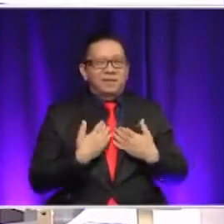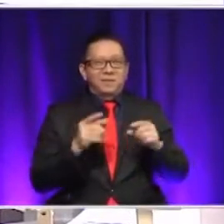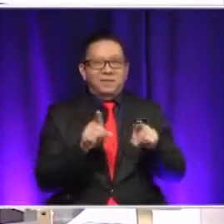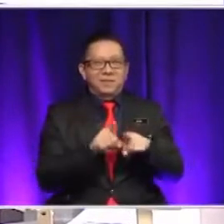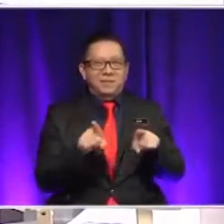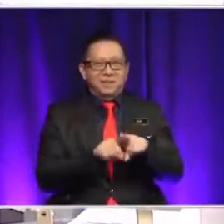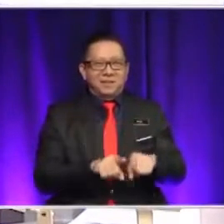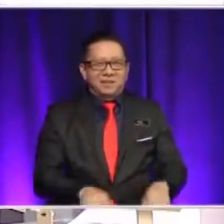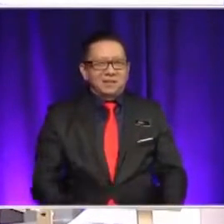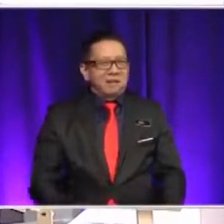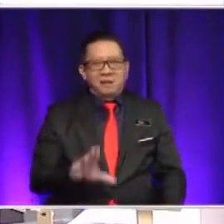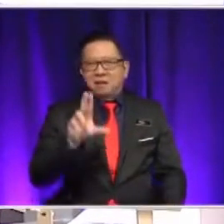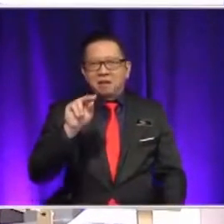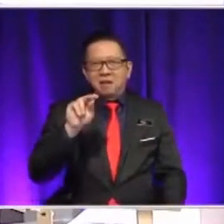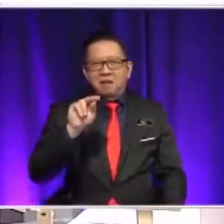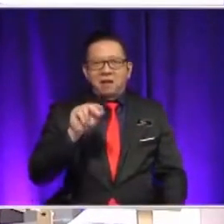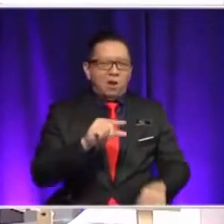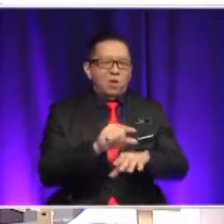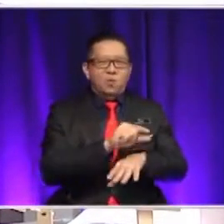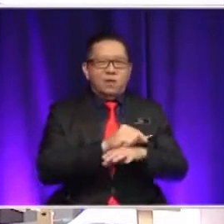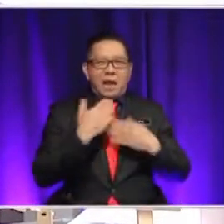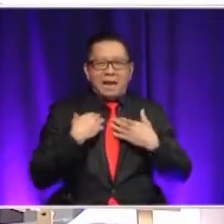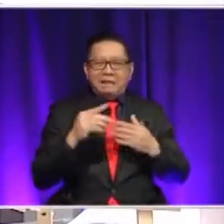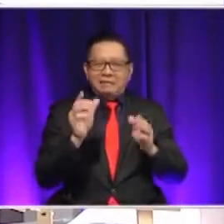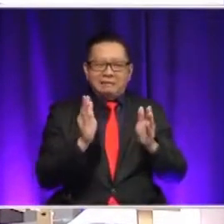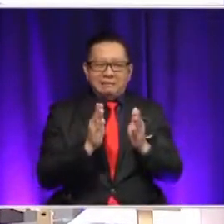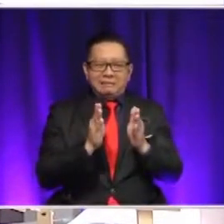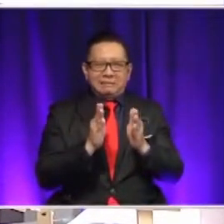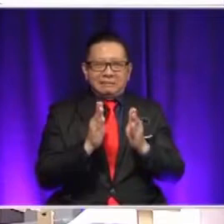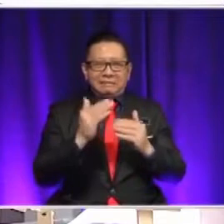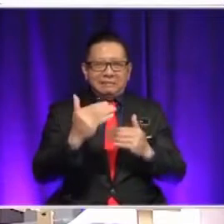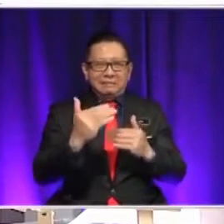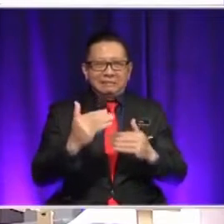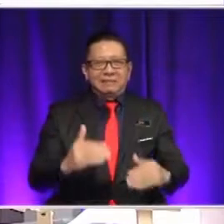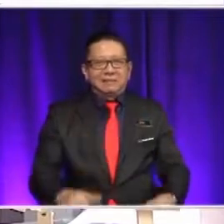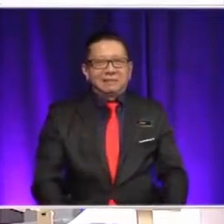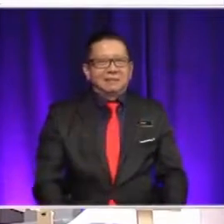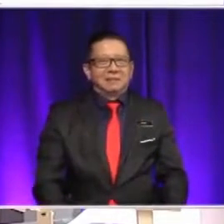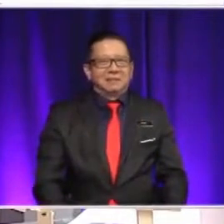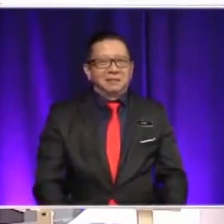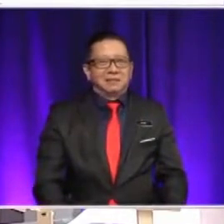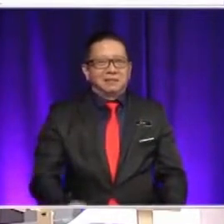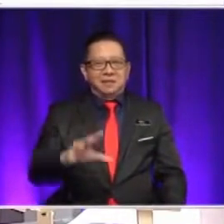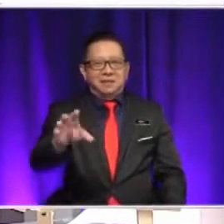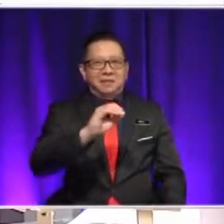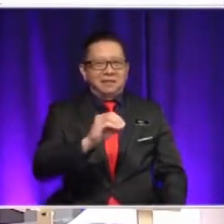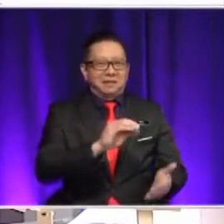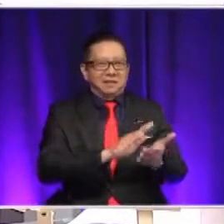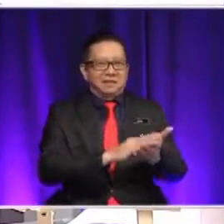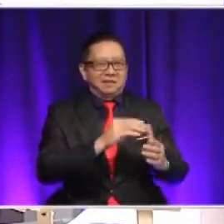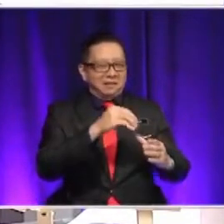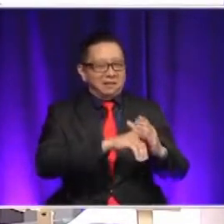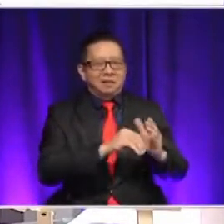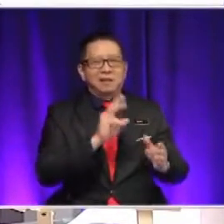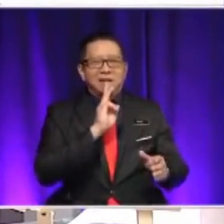janganlah size baju Abay fun Ambillah kayu yang kecil juga warna betul baju kawan Sudahlah tak boleh